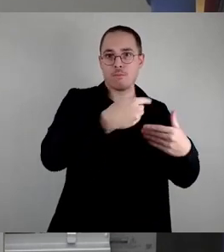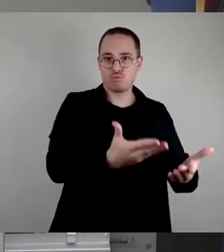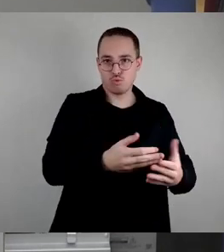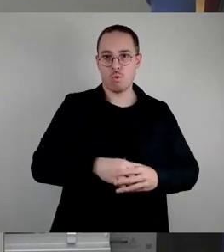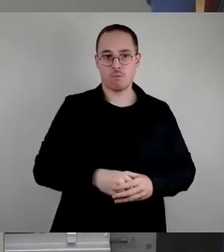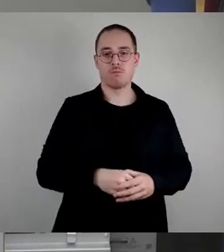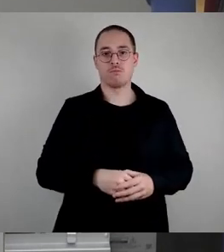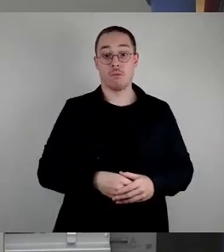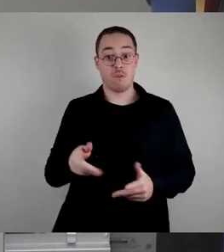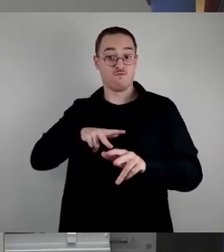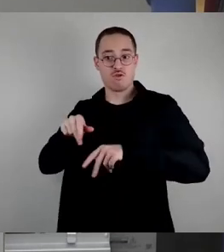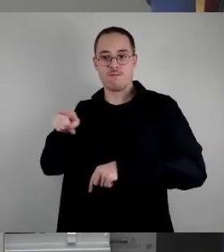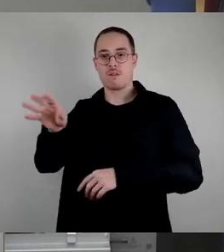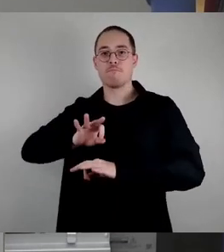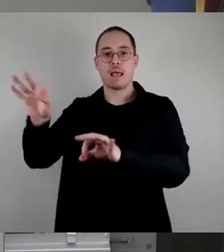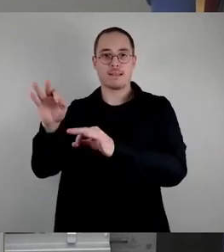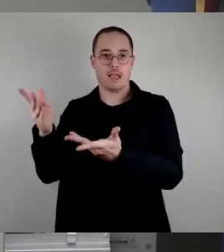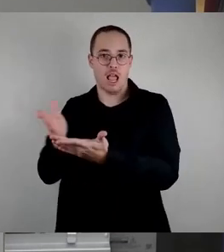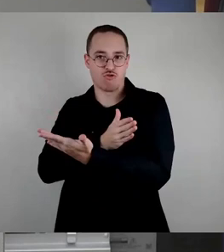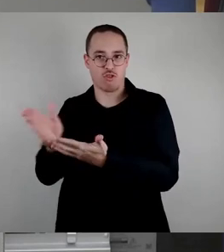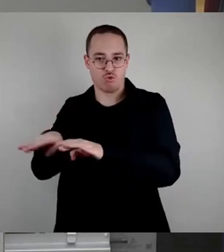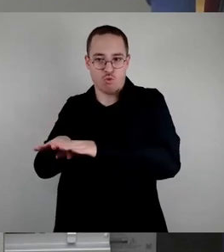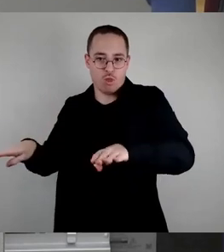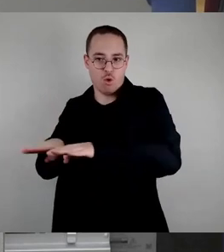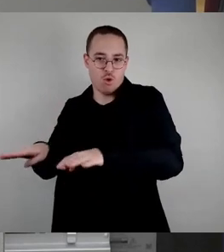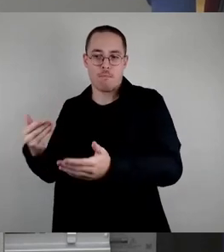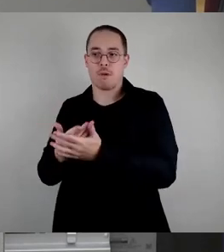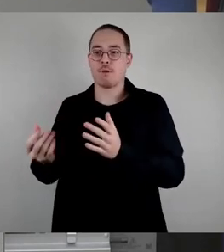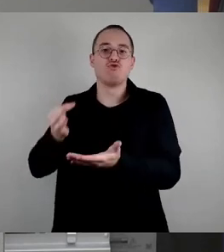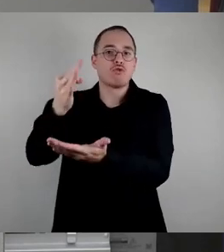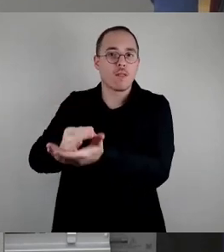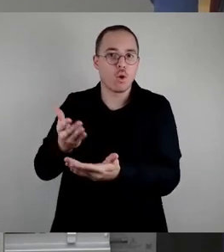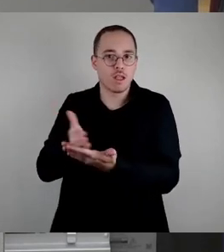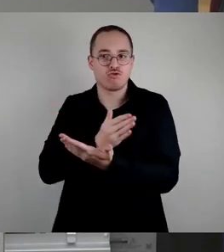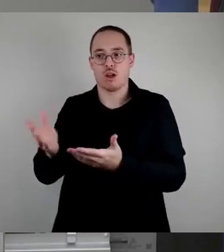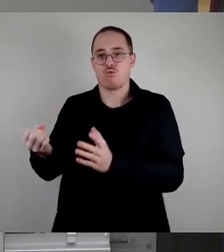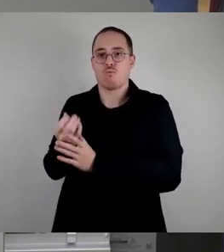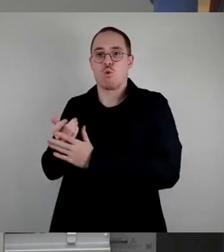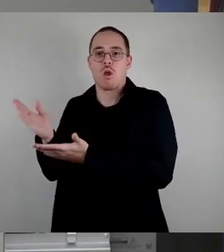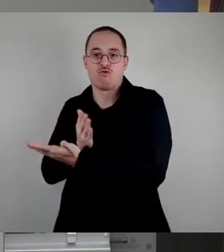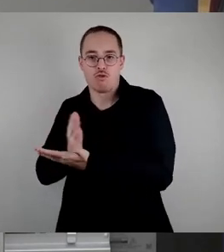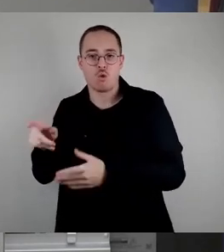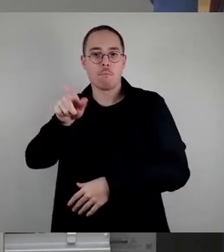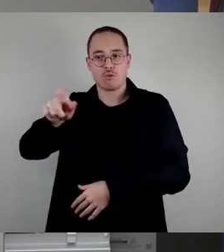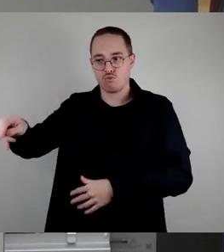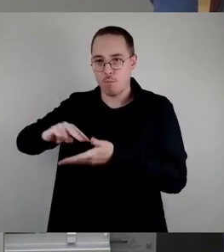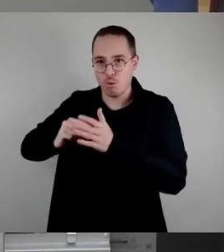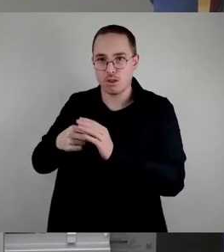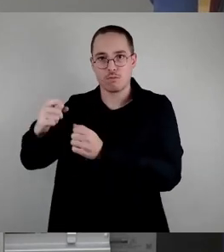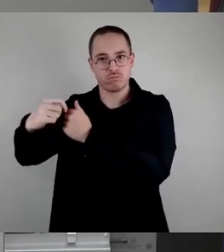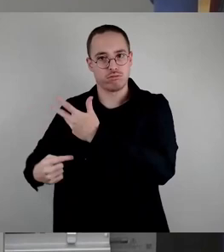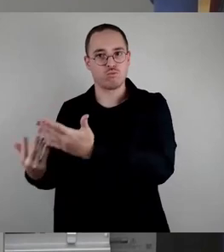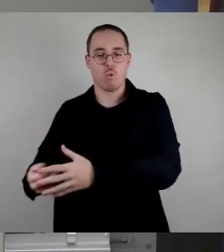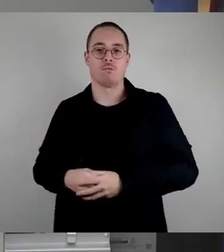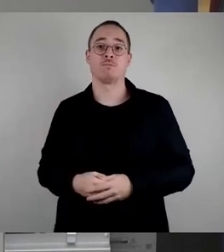bessere Entscheidungsgrundlagen, etwa für Standortentscheidung, Produktentscheidung, Personalpolitik. Bei der Verwaltung bringt es vielleicht bessere